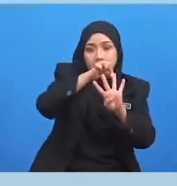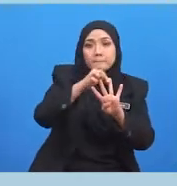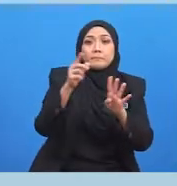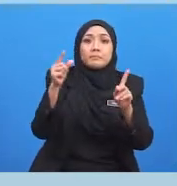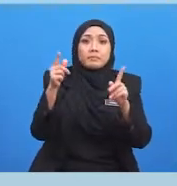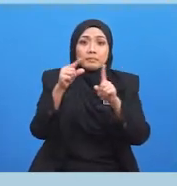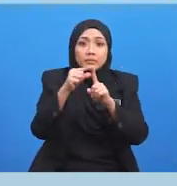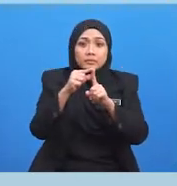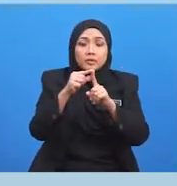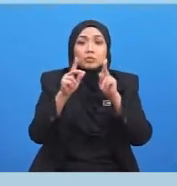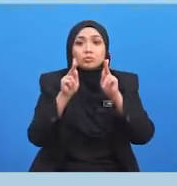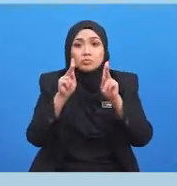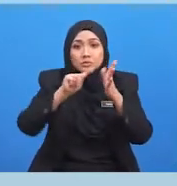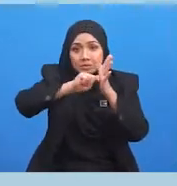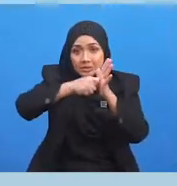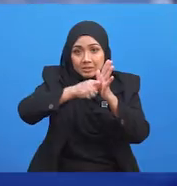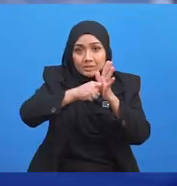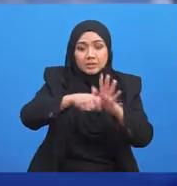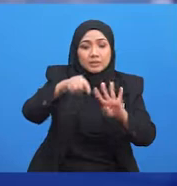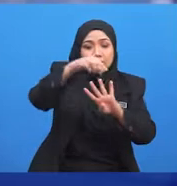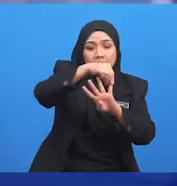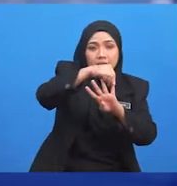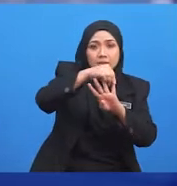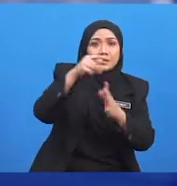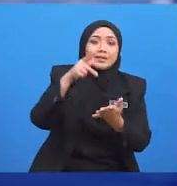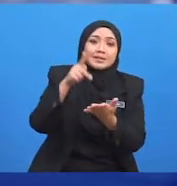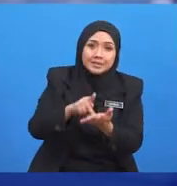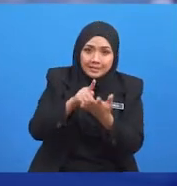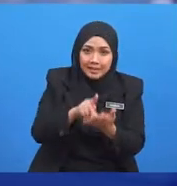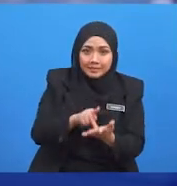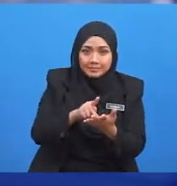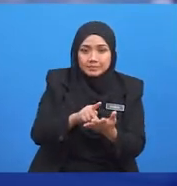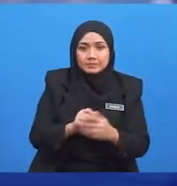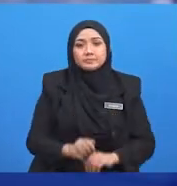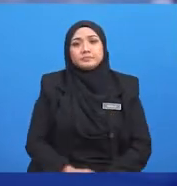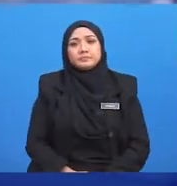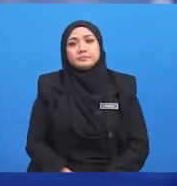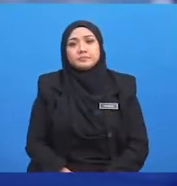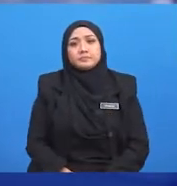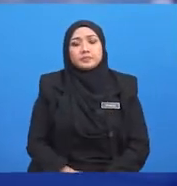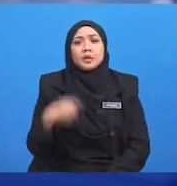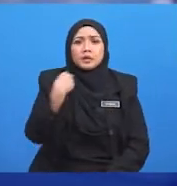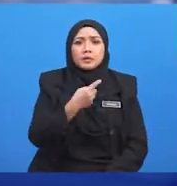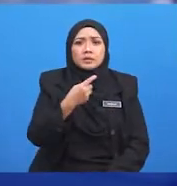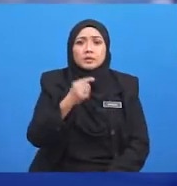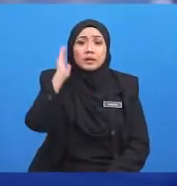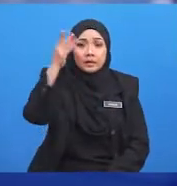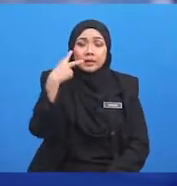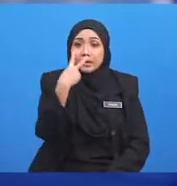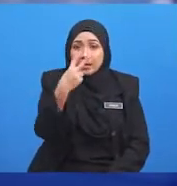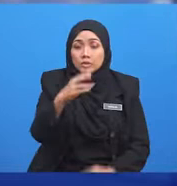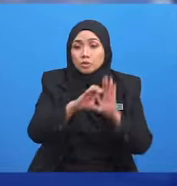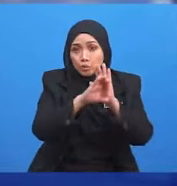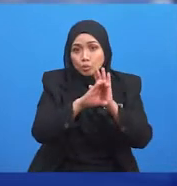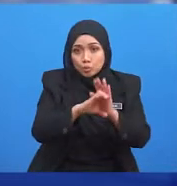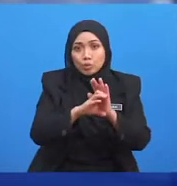keempat, kesan dan akibat. Untuk menerangkan setiap perkara ini, kita akan lihat contoh